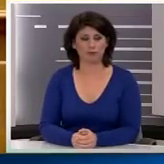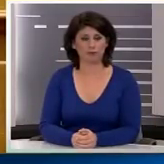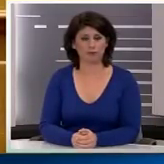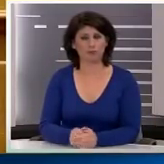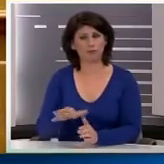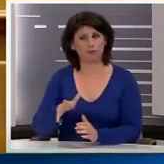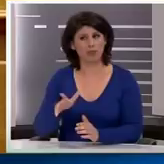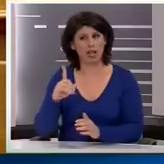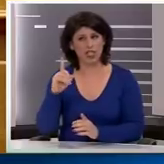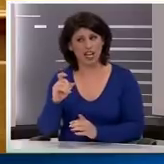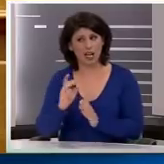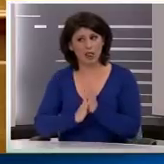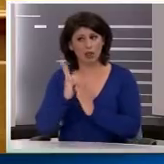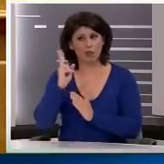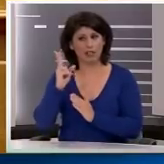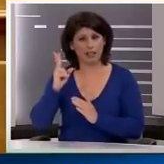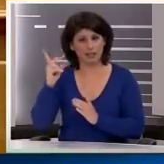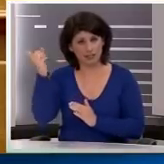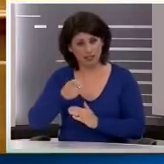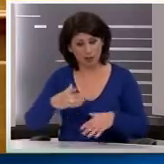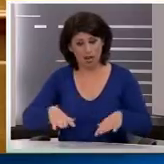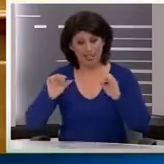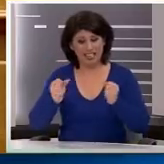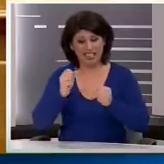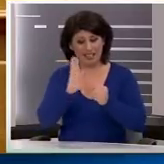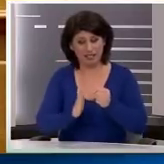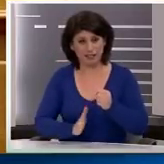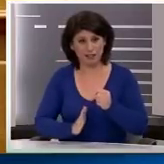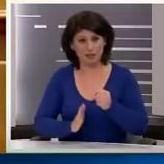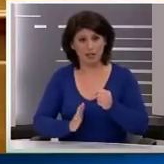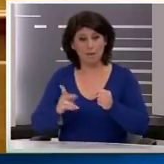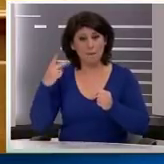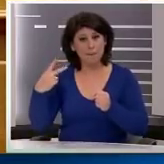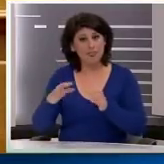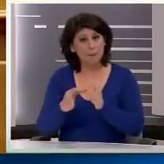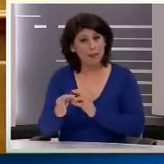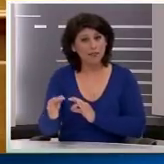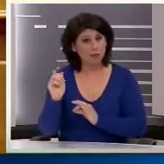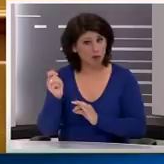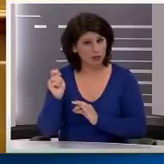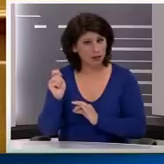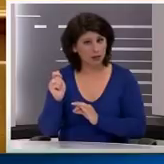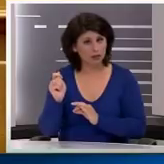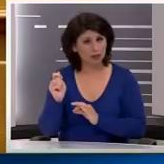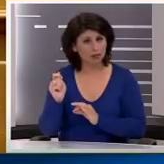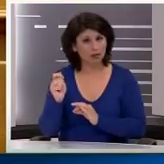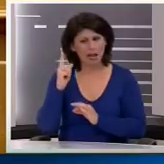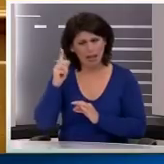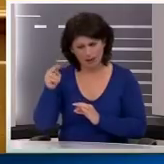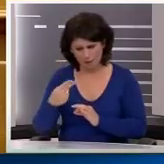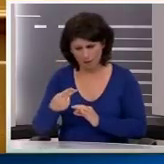γύρω στο 10-12% στην αρχή της κρίσης. Με δικά σας μέτρα πολιτικής, 1 ευρώ